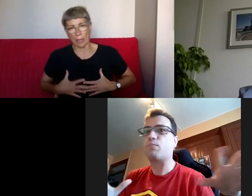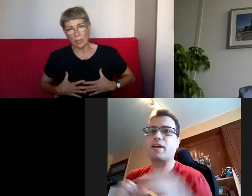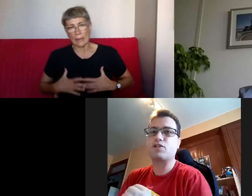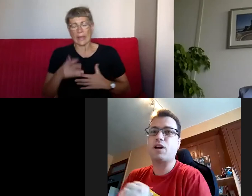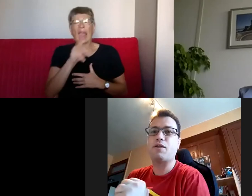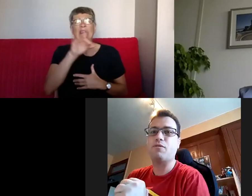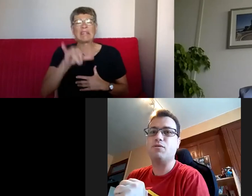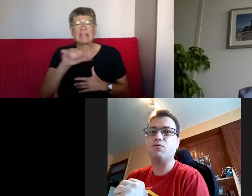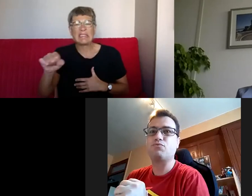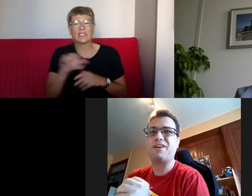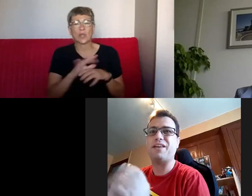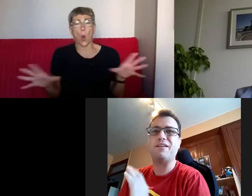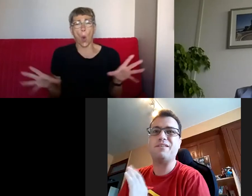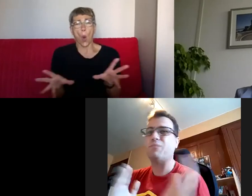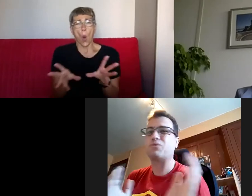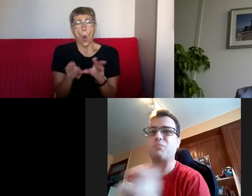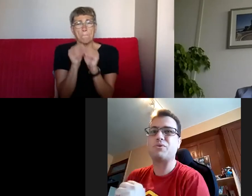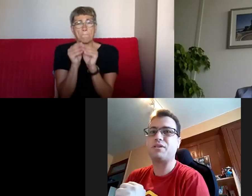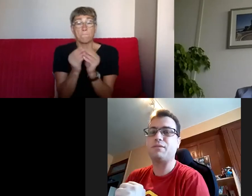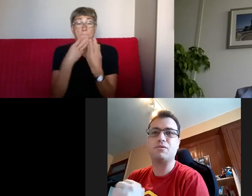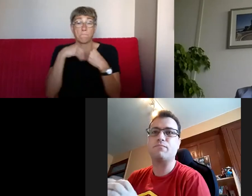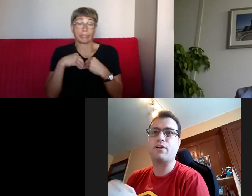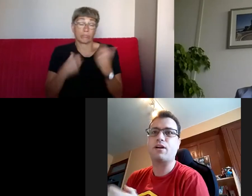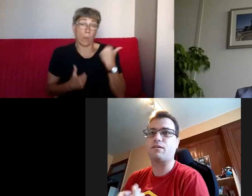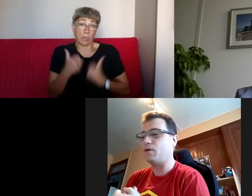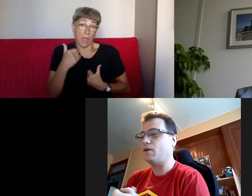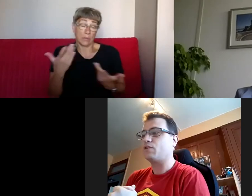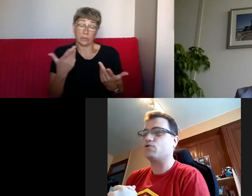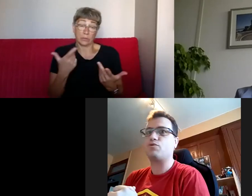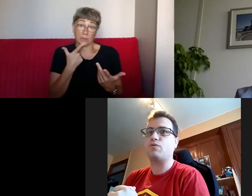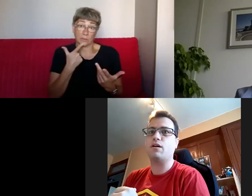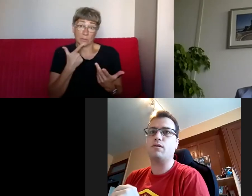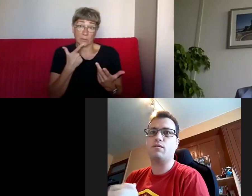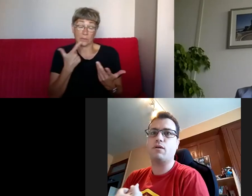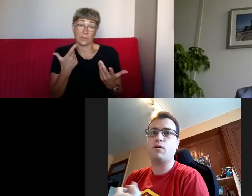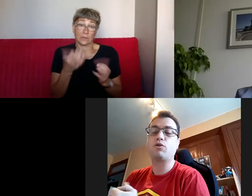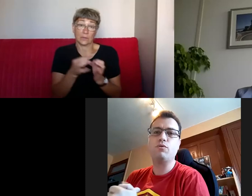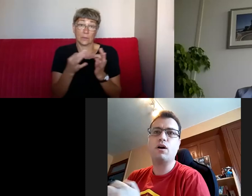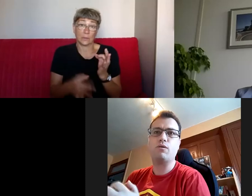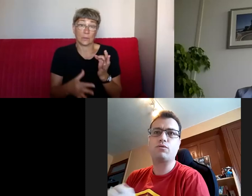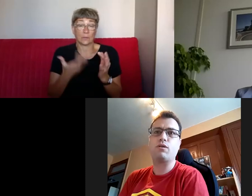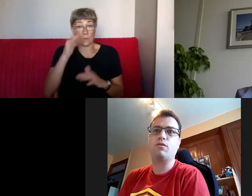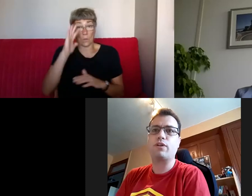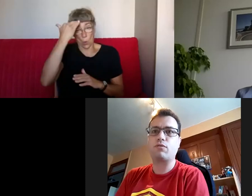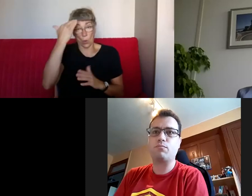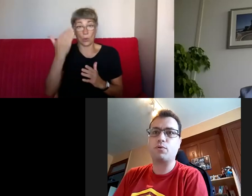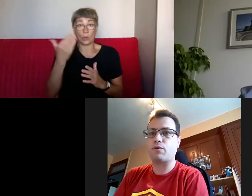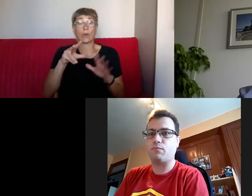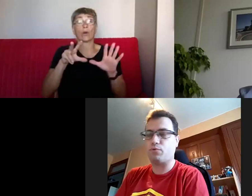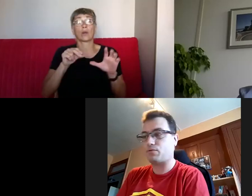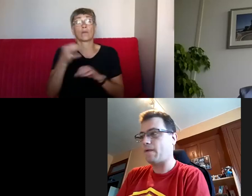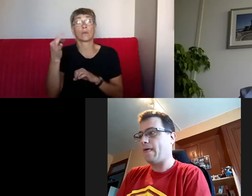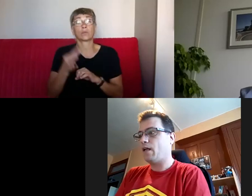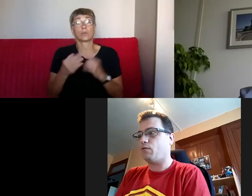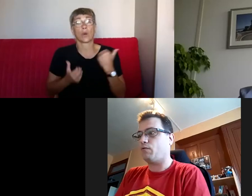ce package-là de toutes les dimensions possibles, ça me fait que je suis reconnu à hauteur de 80% et